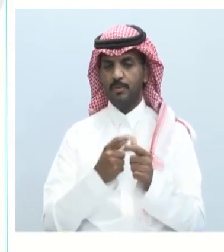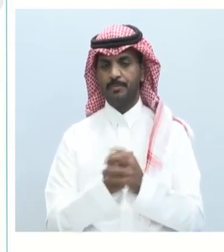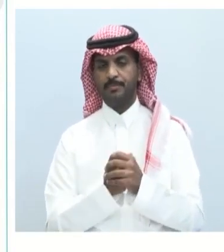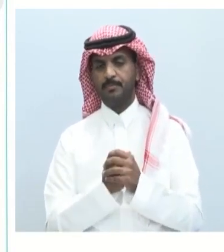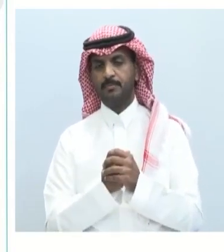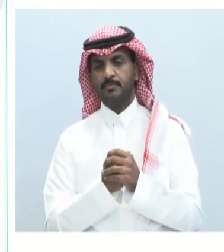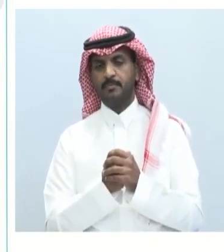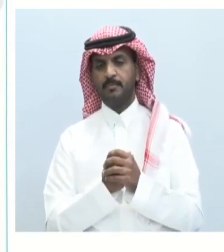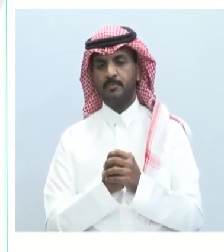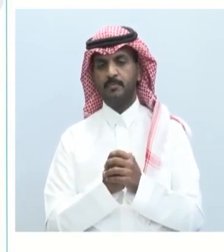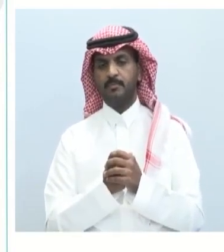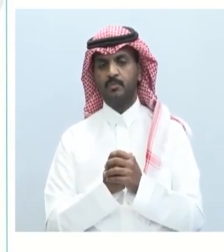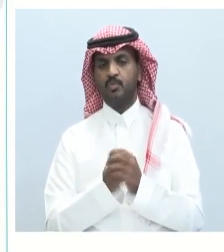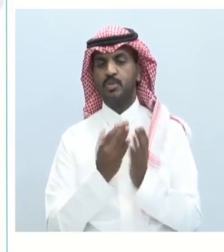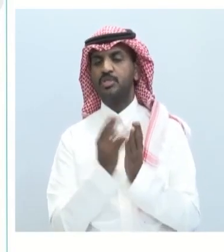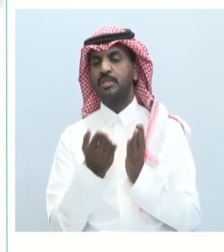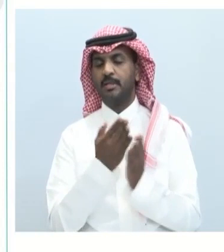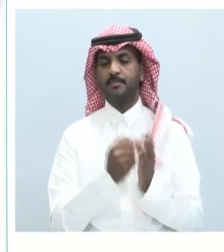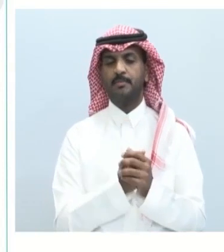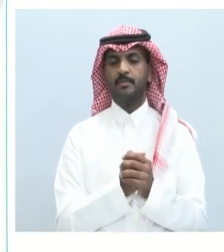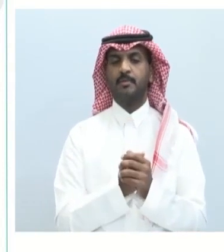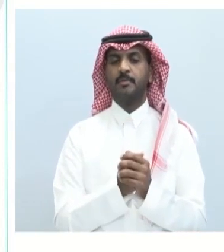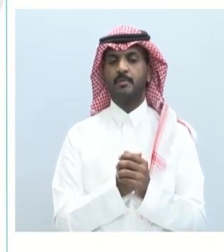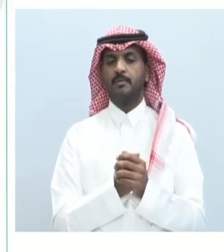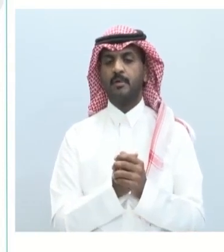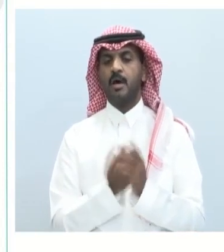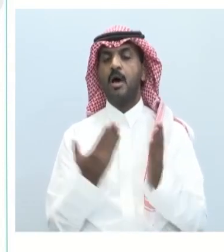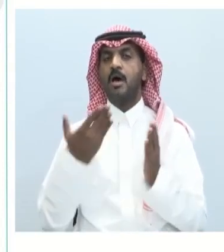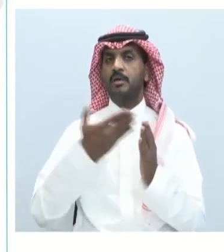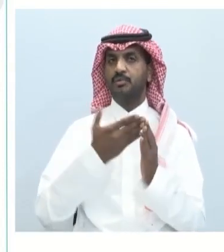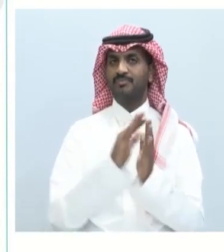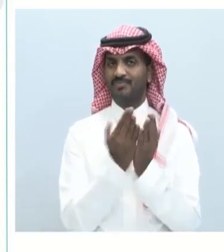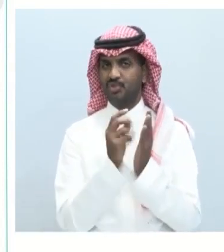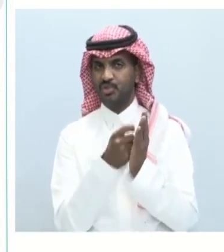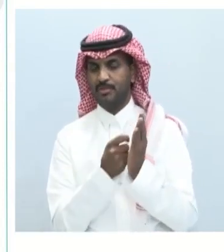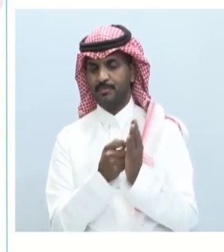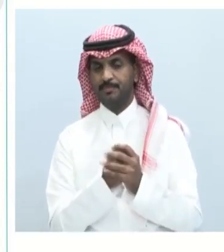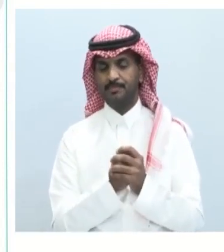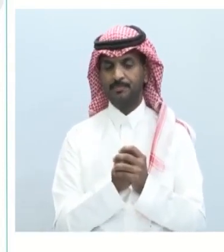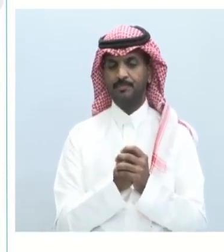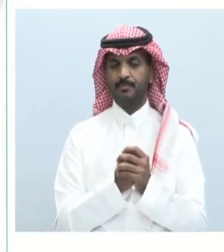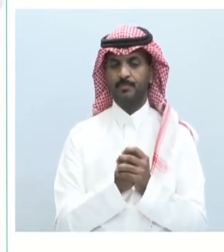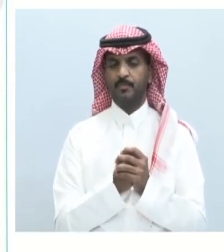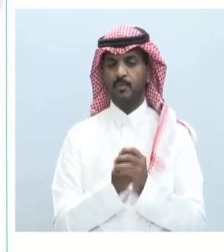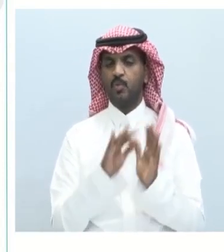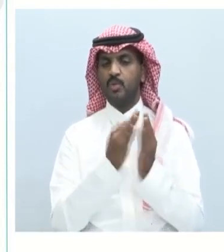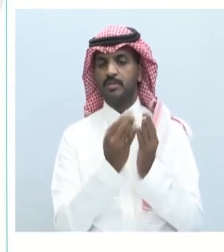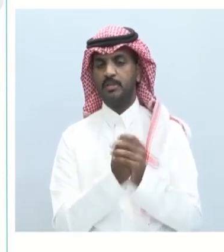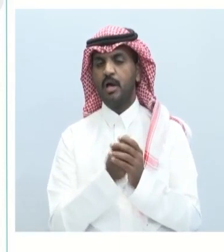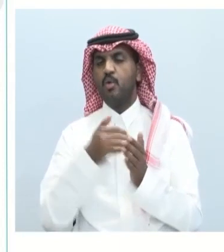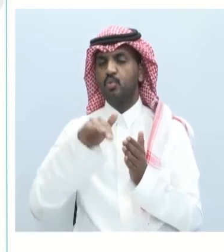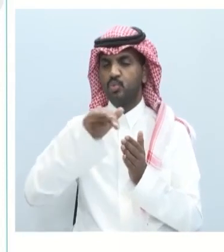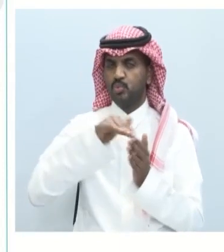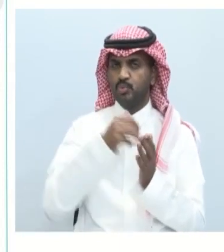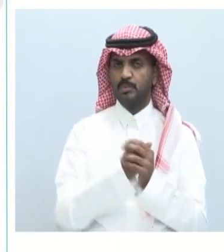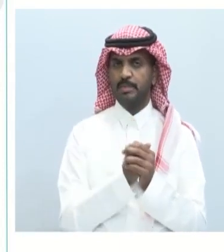الانتقال الى السجل التالي الانتقالي الى اخر سجل تقال الى السجل او الرجوع الى